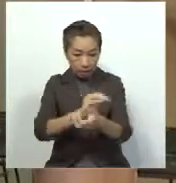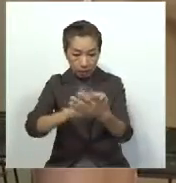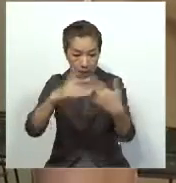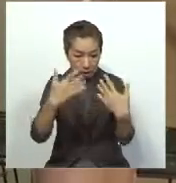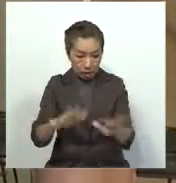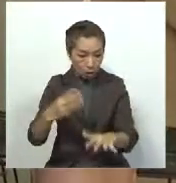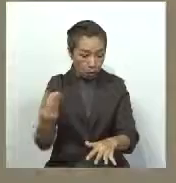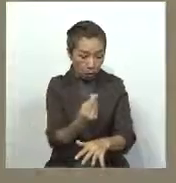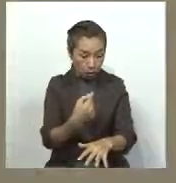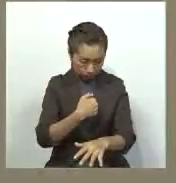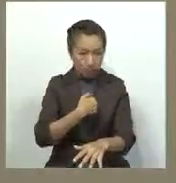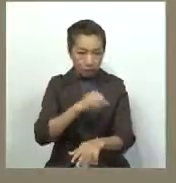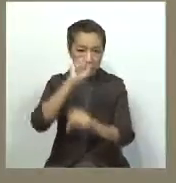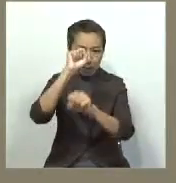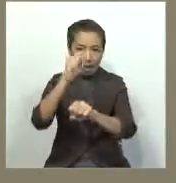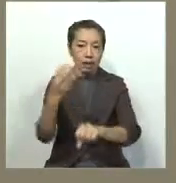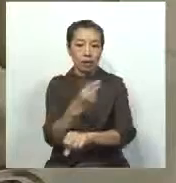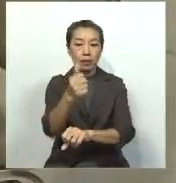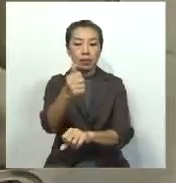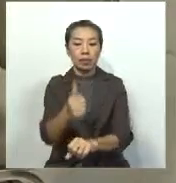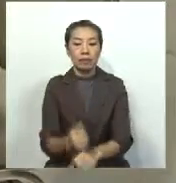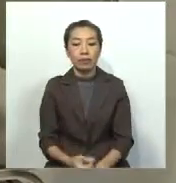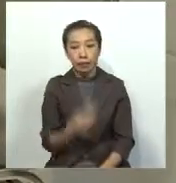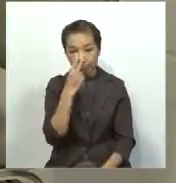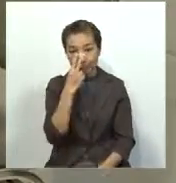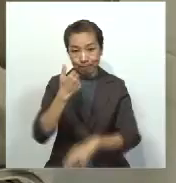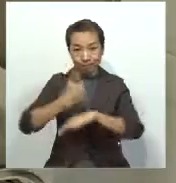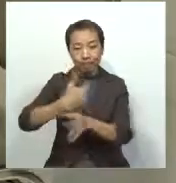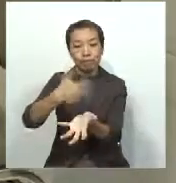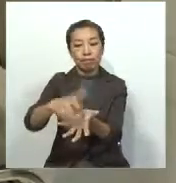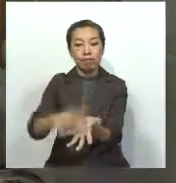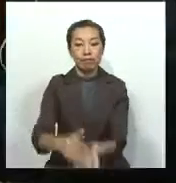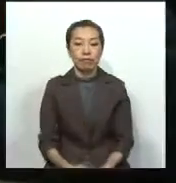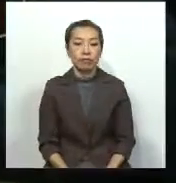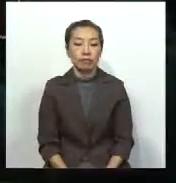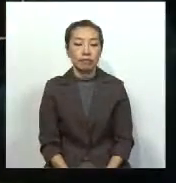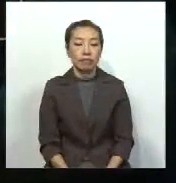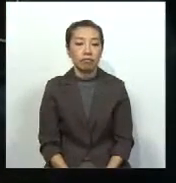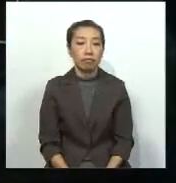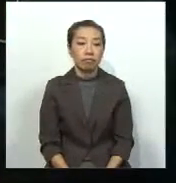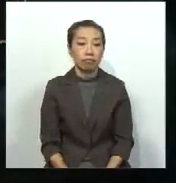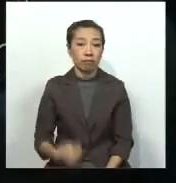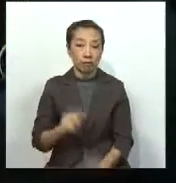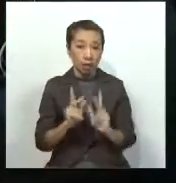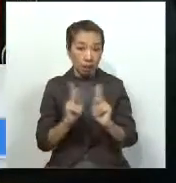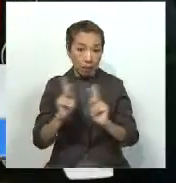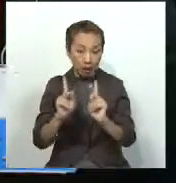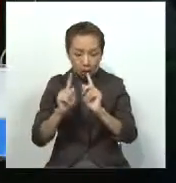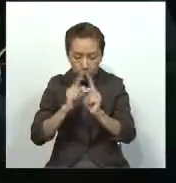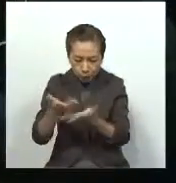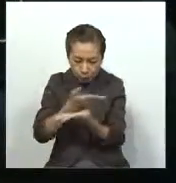ก็จะพยายามอย่างดีที่สุดให้ออกมาได้เร็วที่สุดครับฟังเสียงอีกช่วงหนึ่งครับ คณะกรรมการใช้เวลาพิจารณา